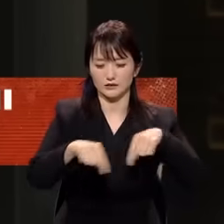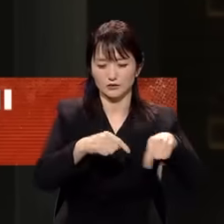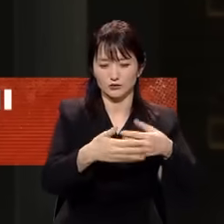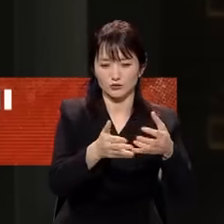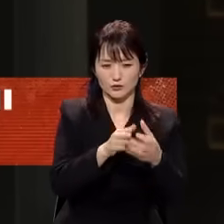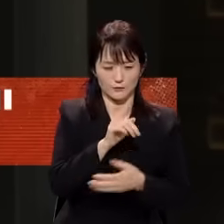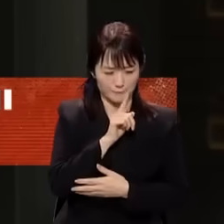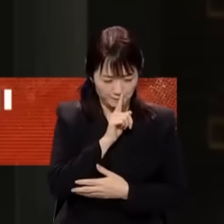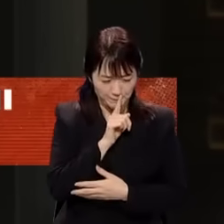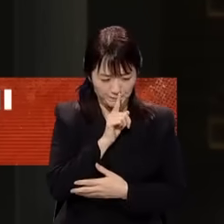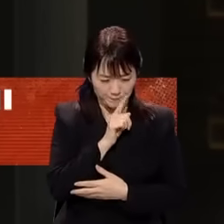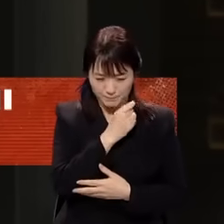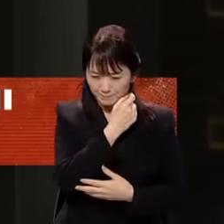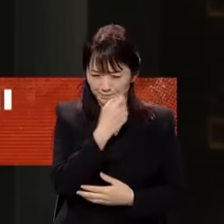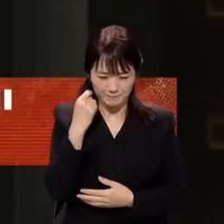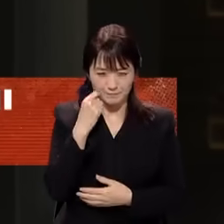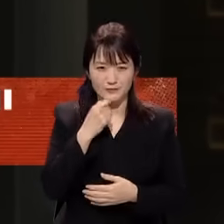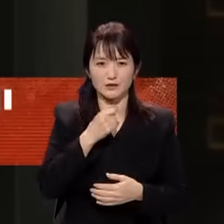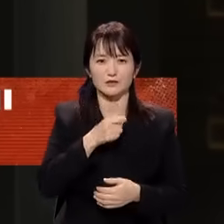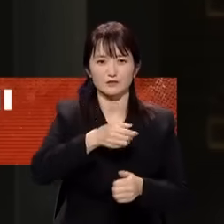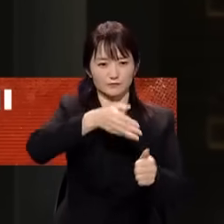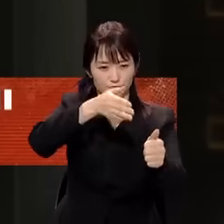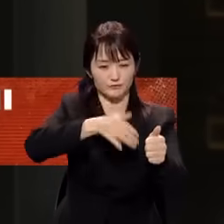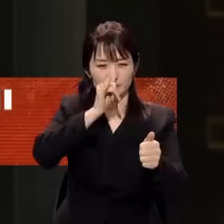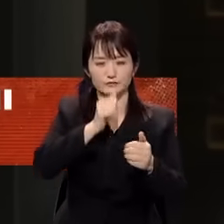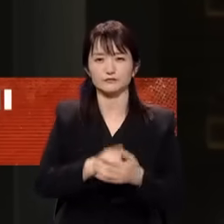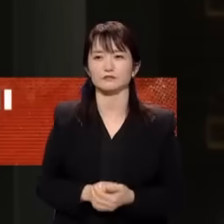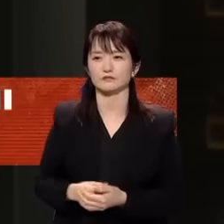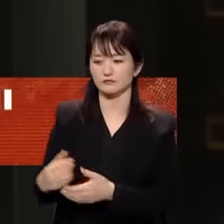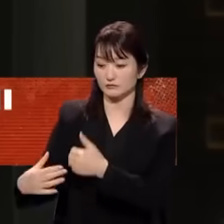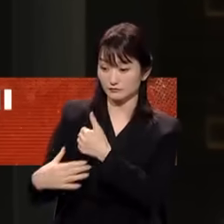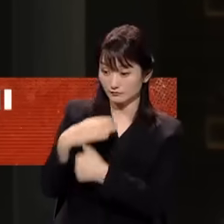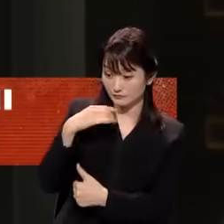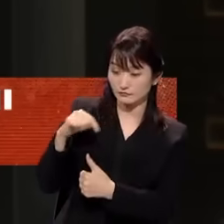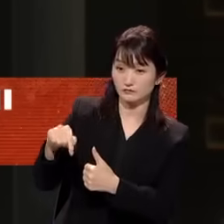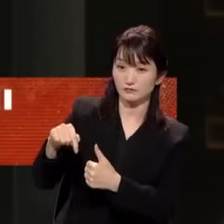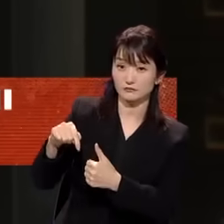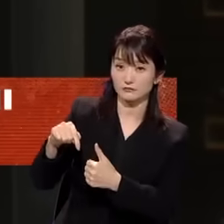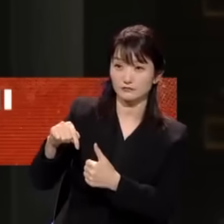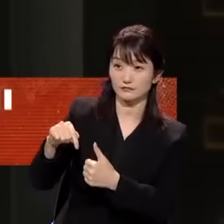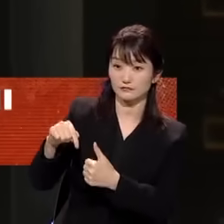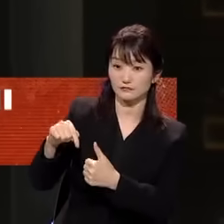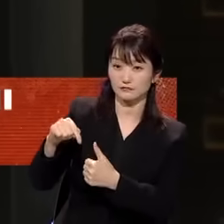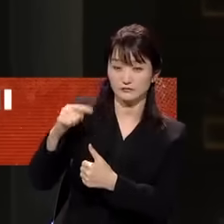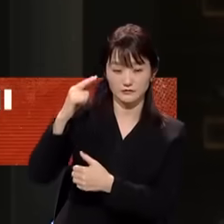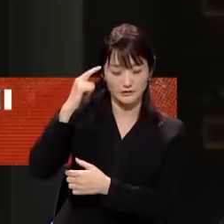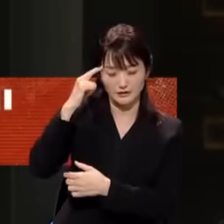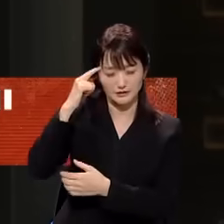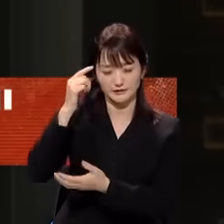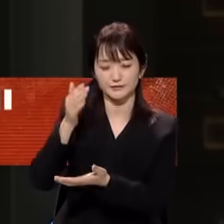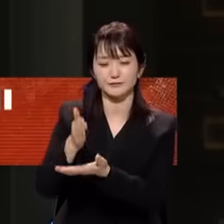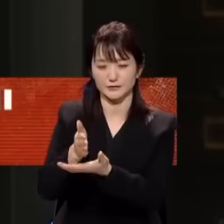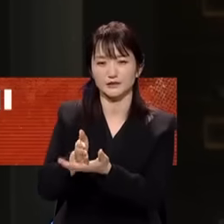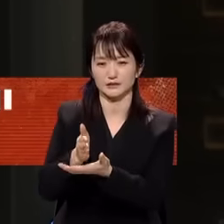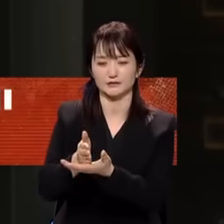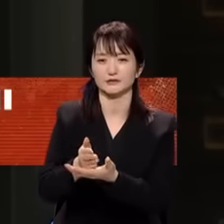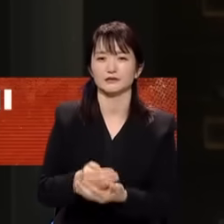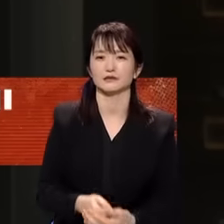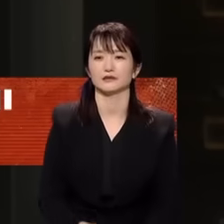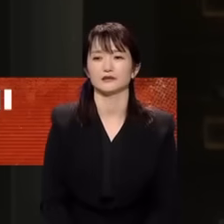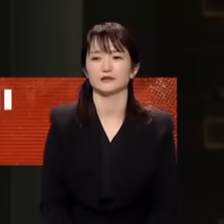지금 강조하고 있다는데 일단 그런 음모론, 일단 눈길도 주지 않으시는 게 일단 좋아